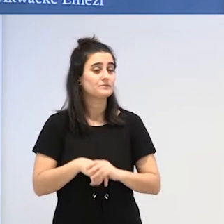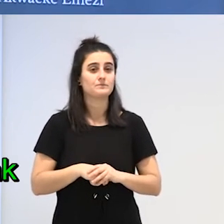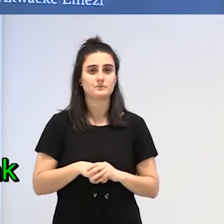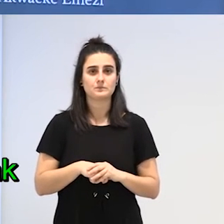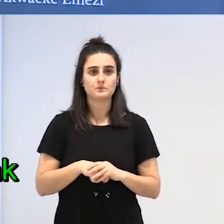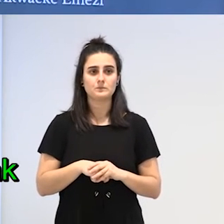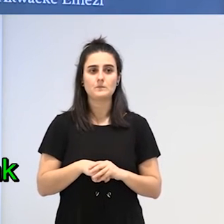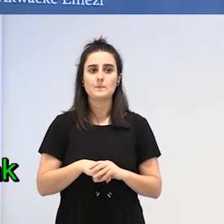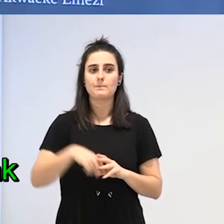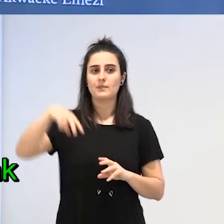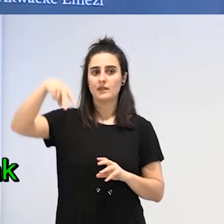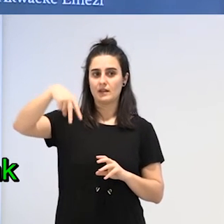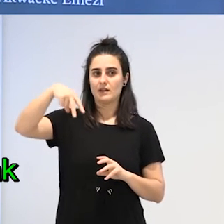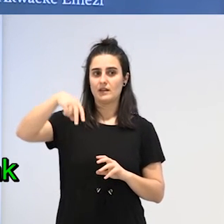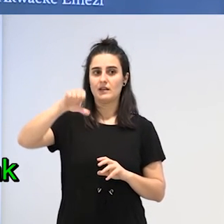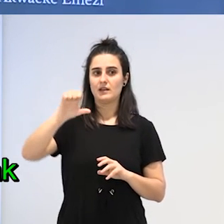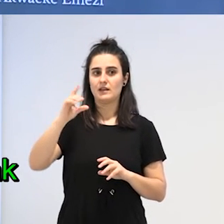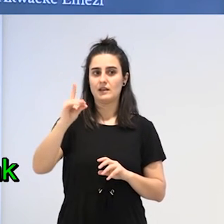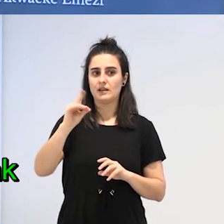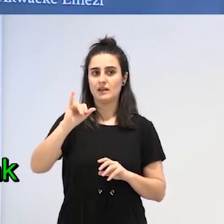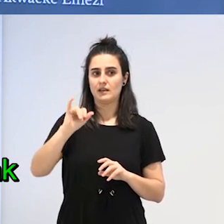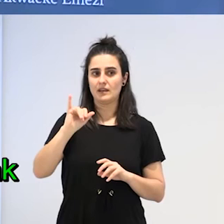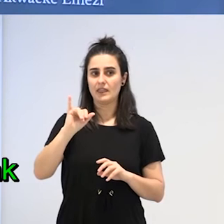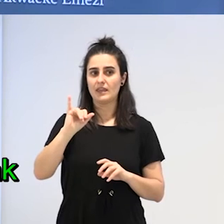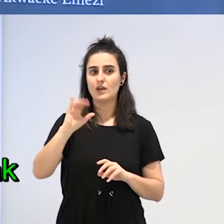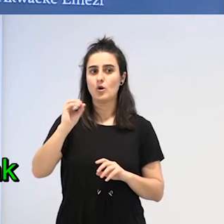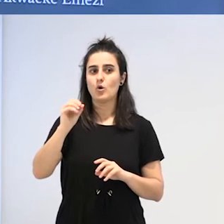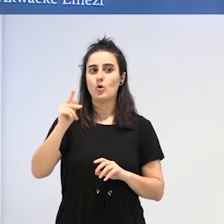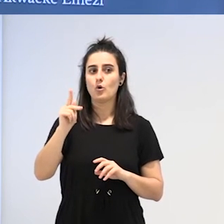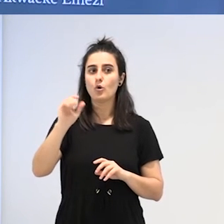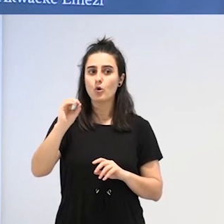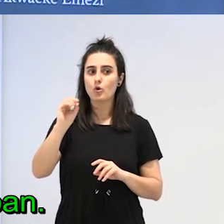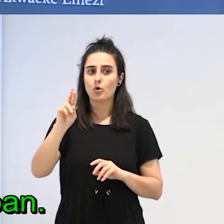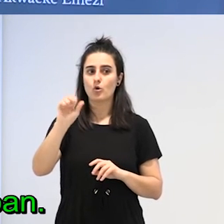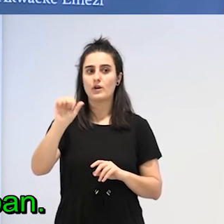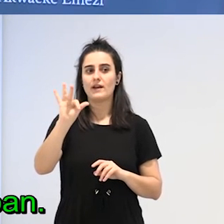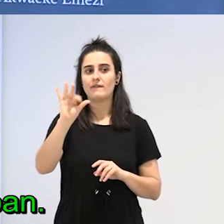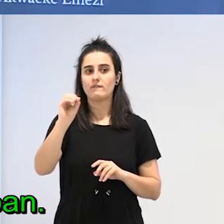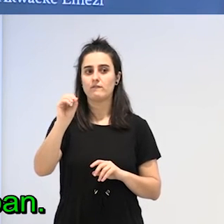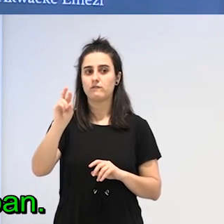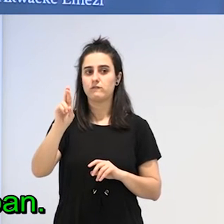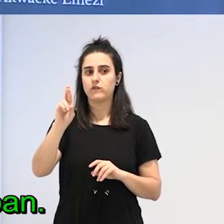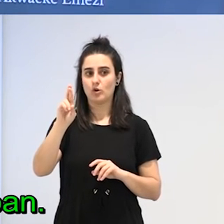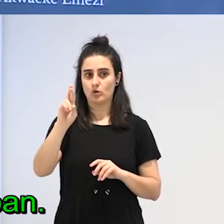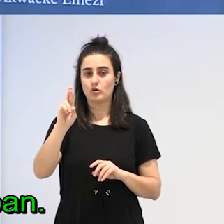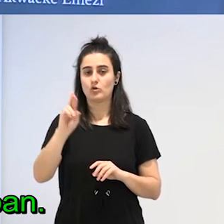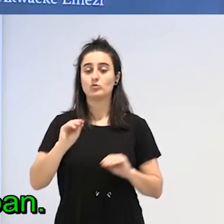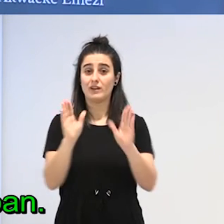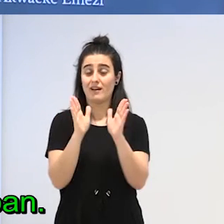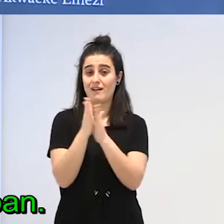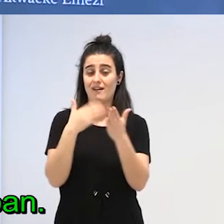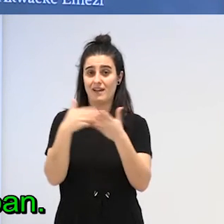Okorafor idazle nigeriar estatuatuarrak sortu egin zuen berbai, bueno, berak nahi zuena